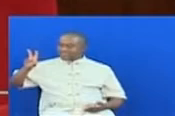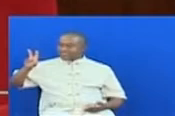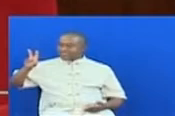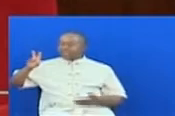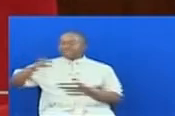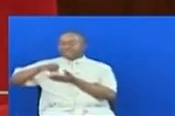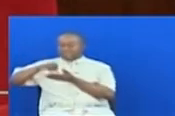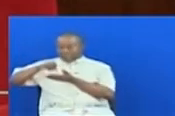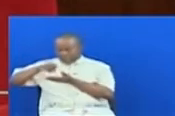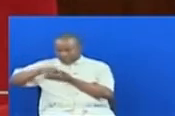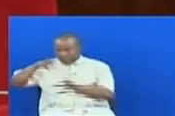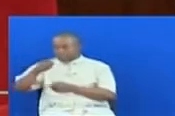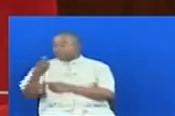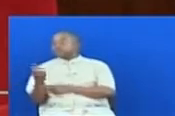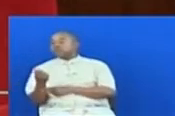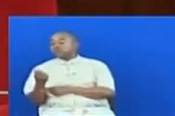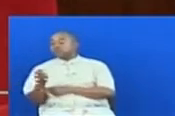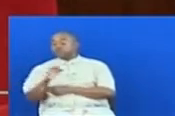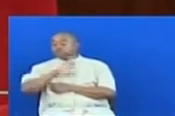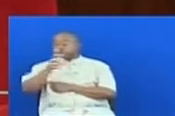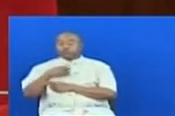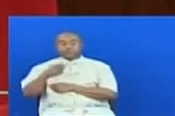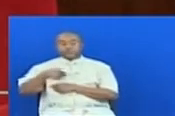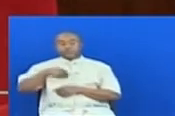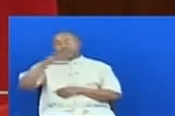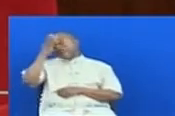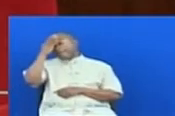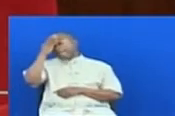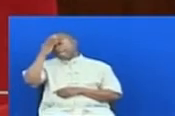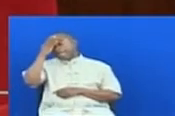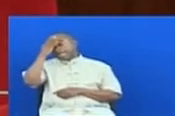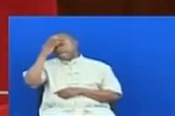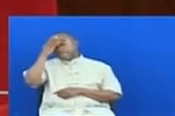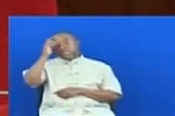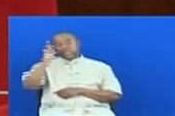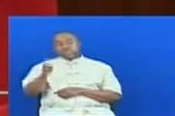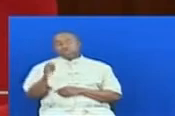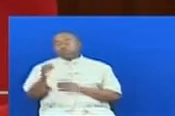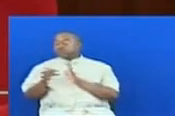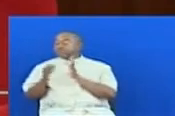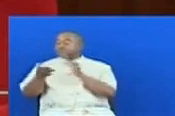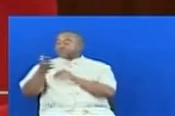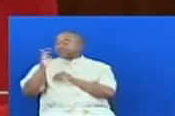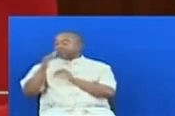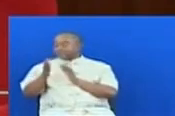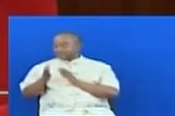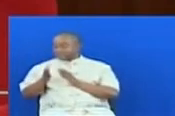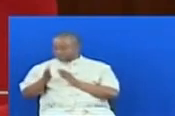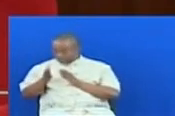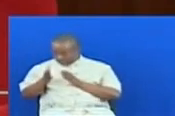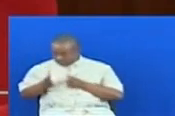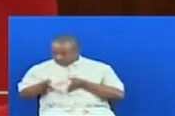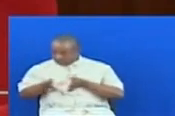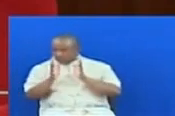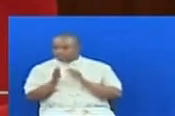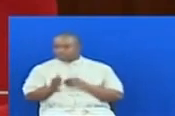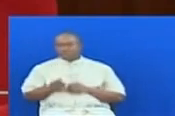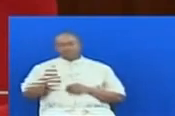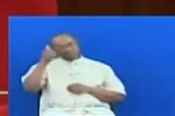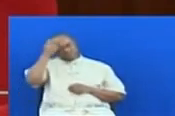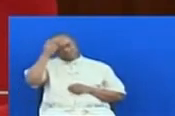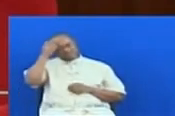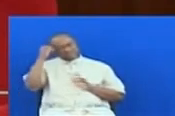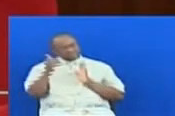naibu spika, sote tunafahamu kwamba tunao ile sheria ya local government, ile sheria ya